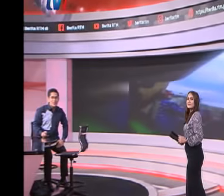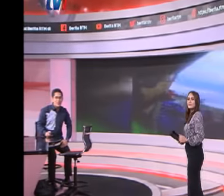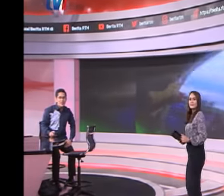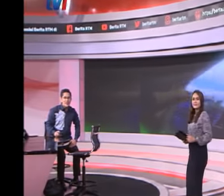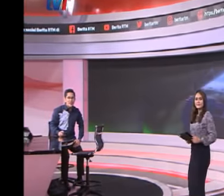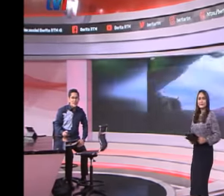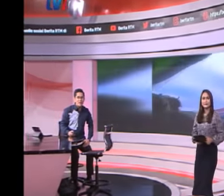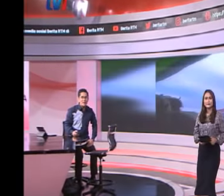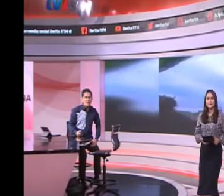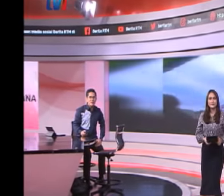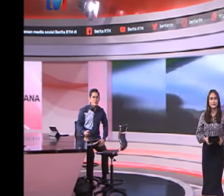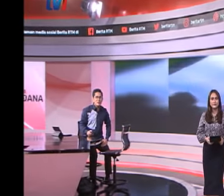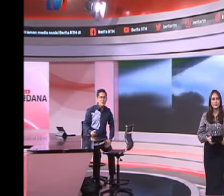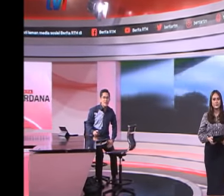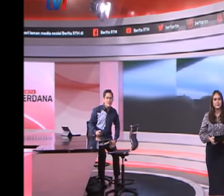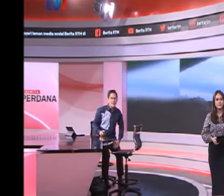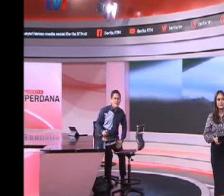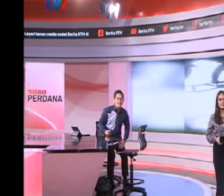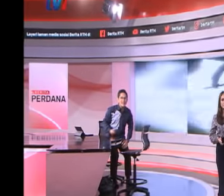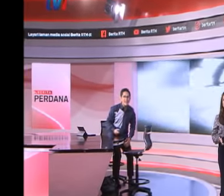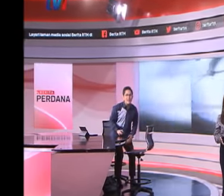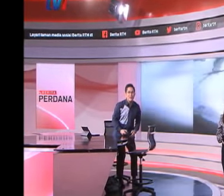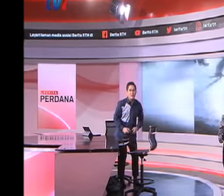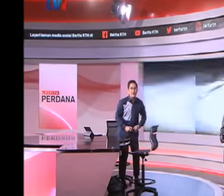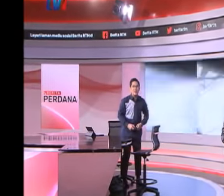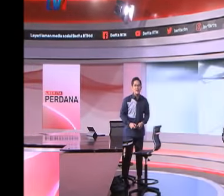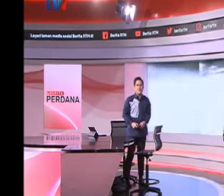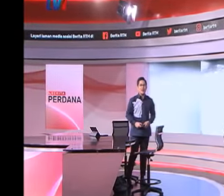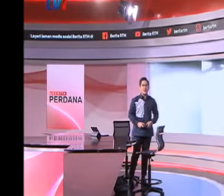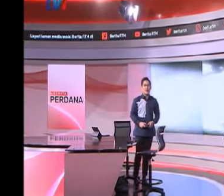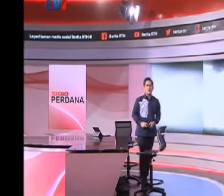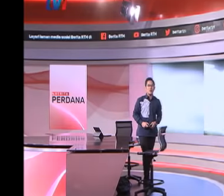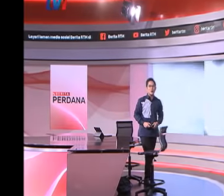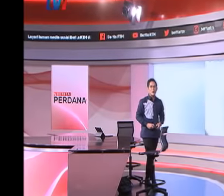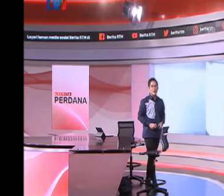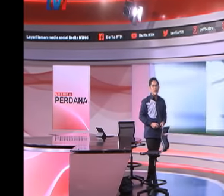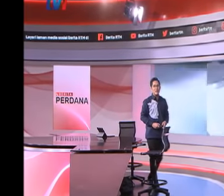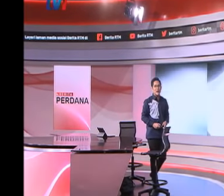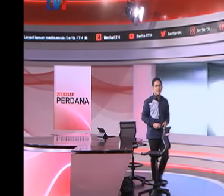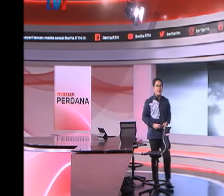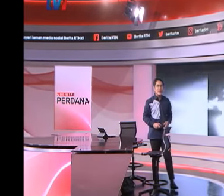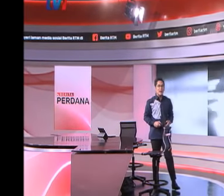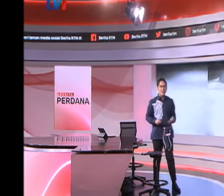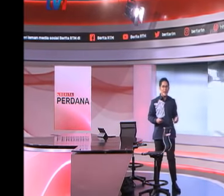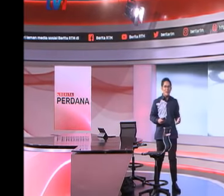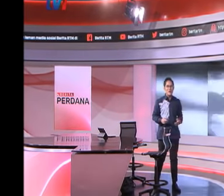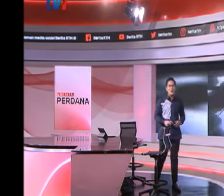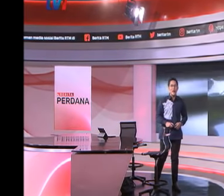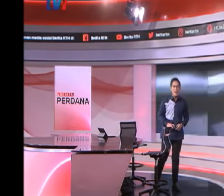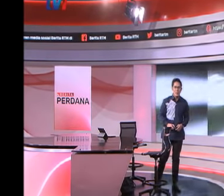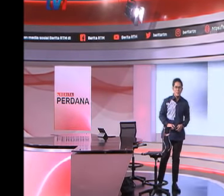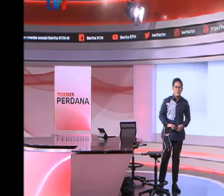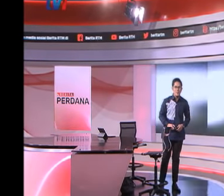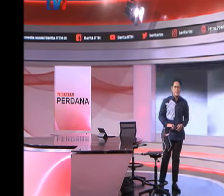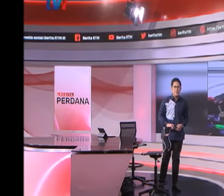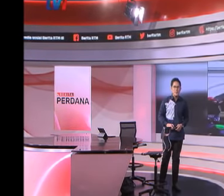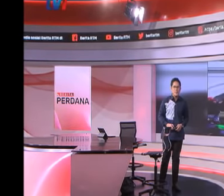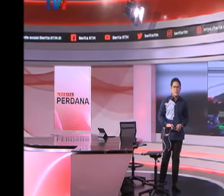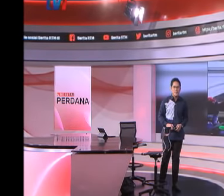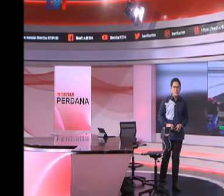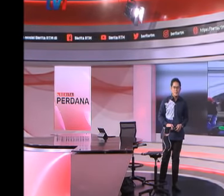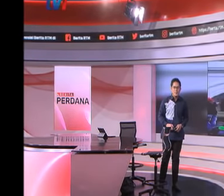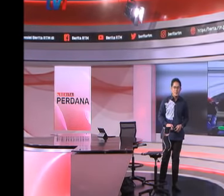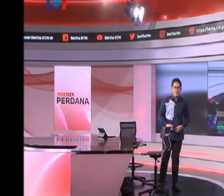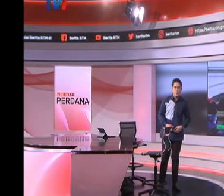Pejabat Pendakwa Raya Amerika Syarikat dedah rakaman serangan penyokong Donald Trump 6 Januari lalu.